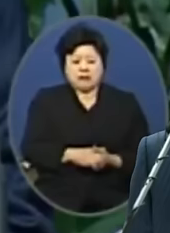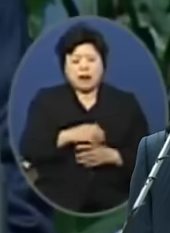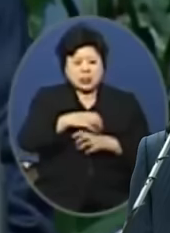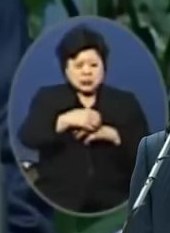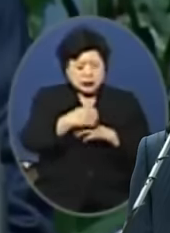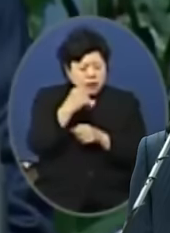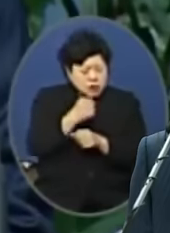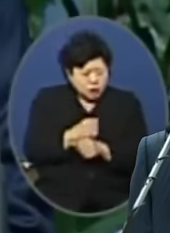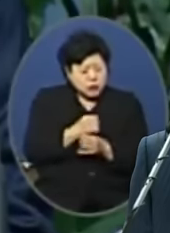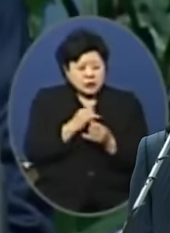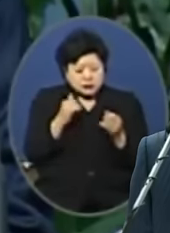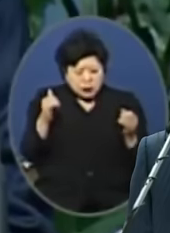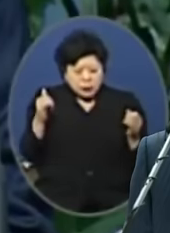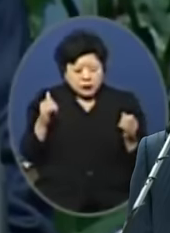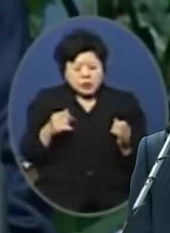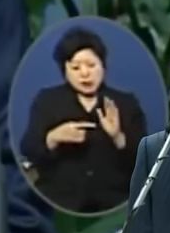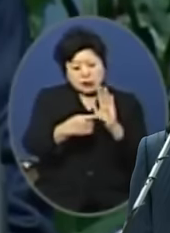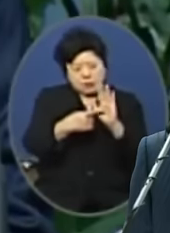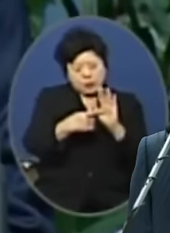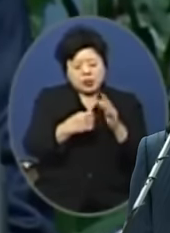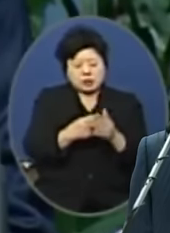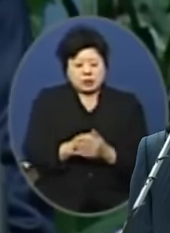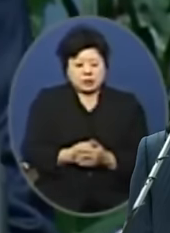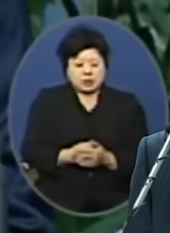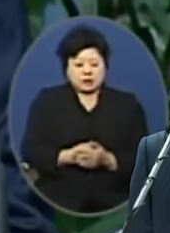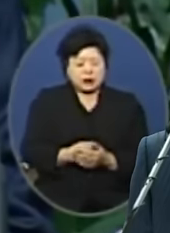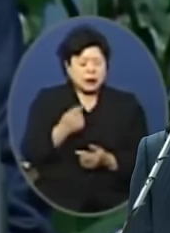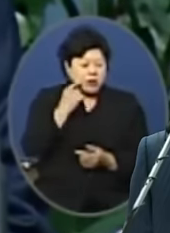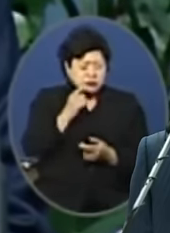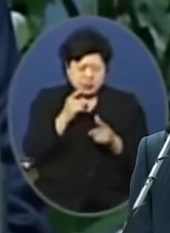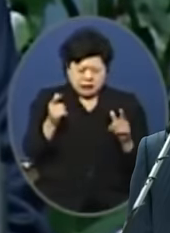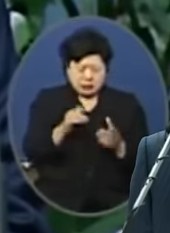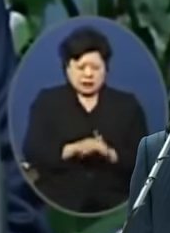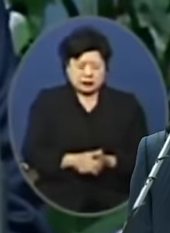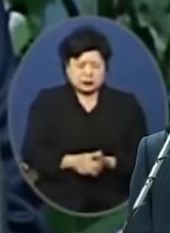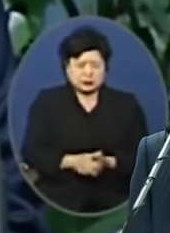세계적인 연구기관에서 발표한 것이니 전체 거짓말은 아닐 것입니다.